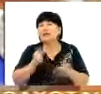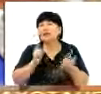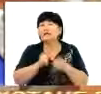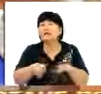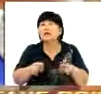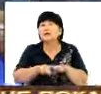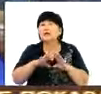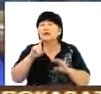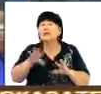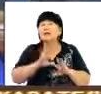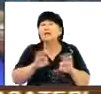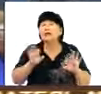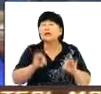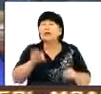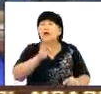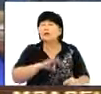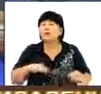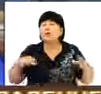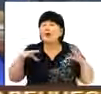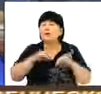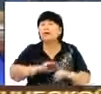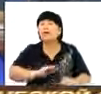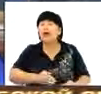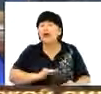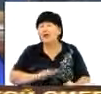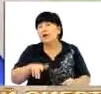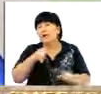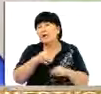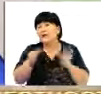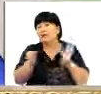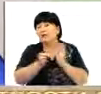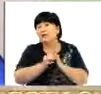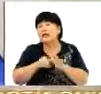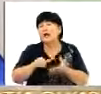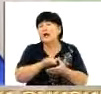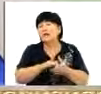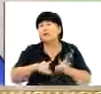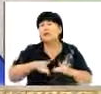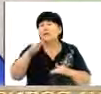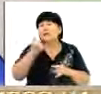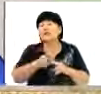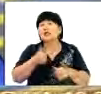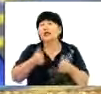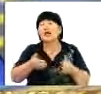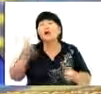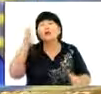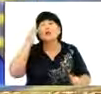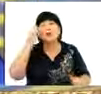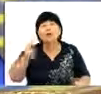встрече также сельчанам разъясняются преимущества объединения в кооперативы. Главная цель объединения – повышение их